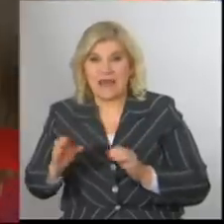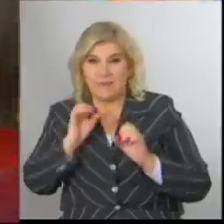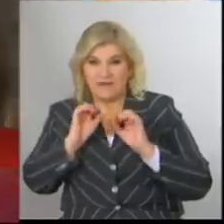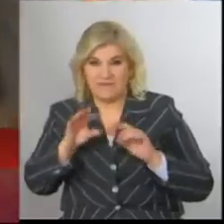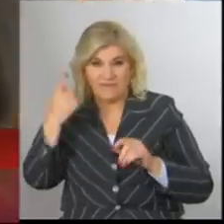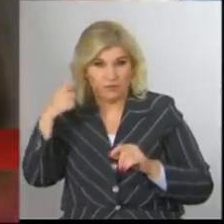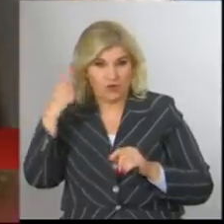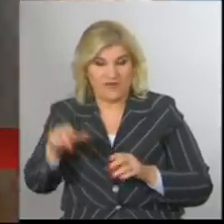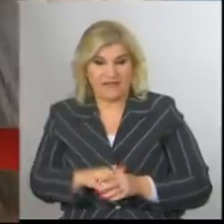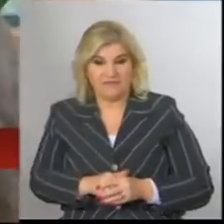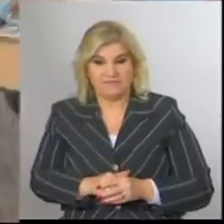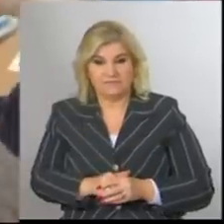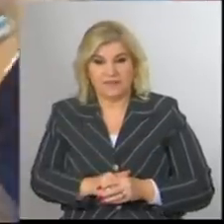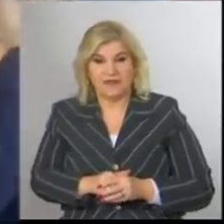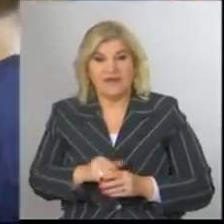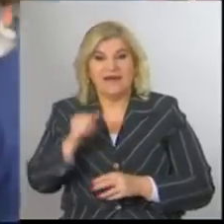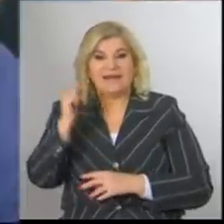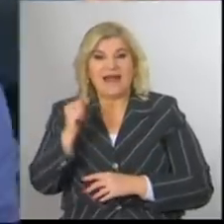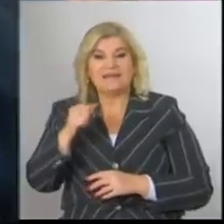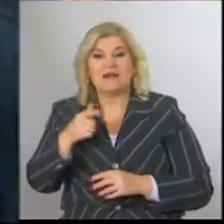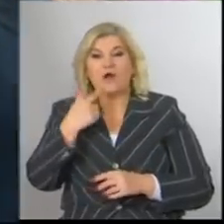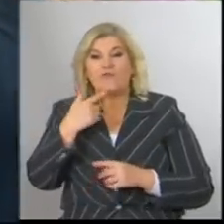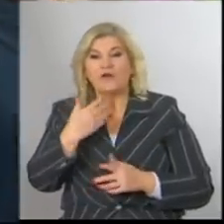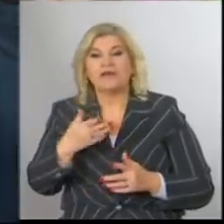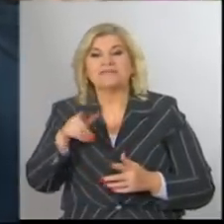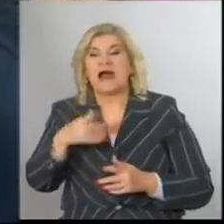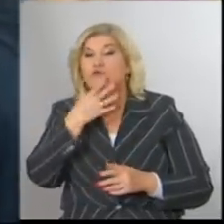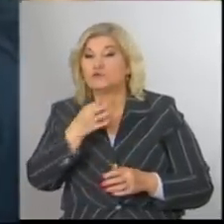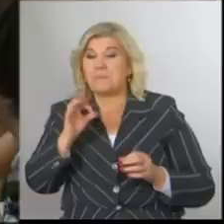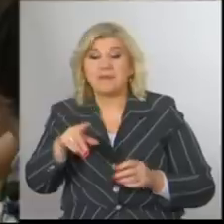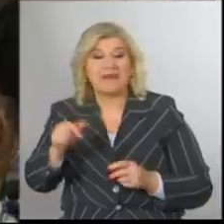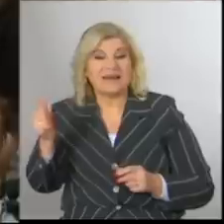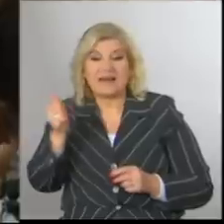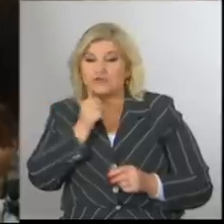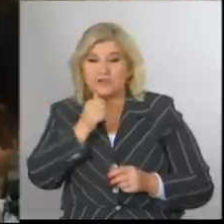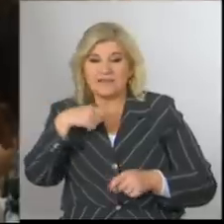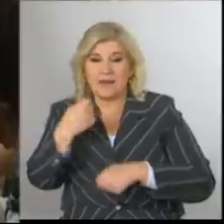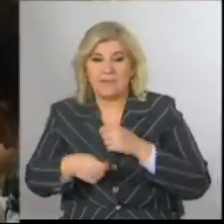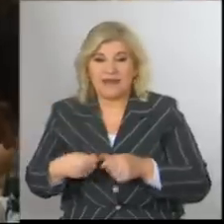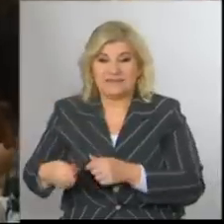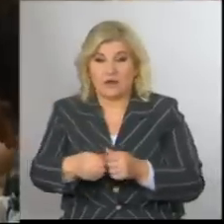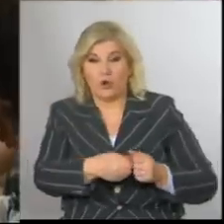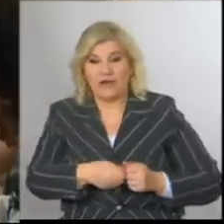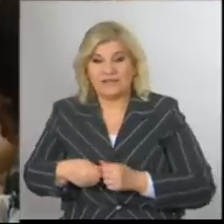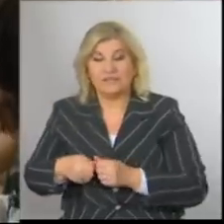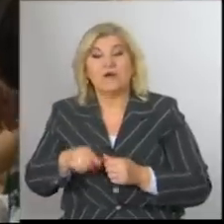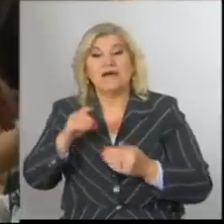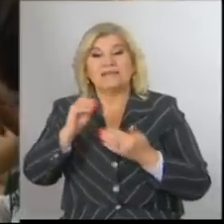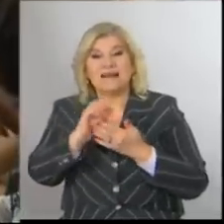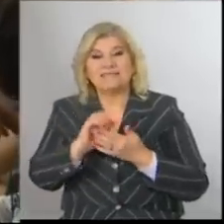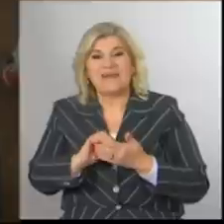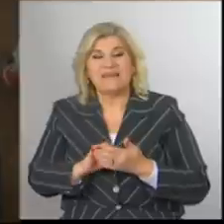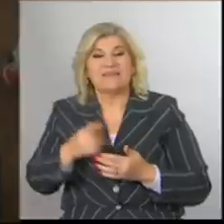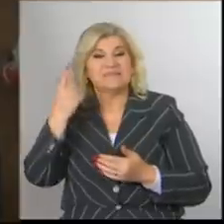vyučovania Riaditeľ gymnázia v sučanoch hovorí že za úspechmi je najmä každodenná práca celého kolektívu ale aj nastavenie vzdelávacieho